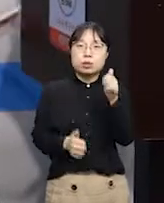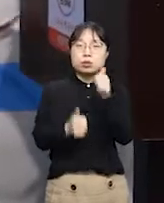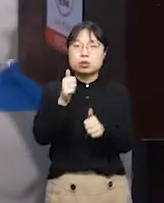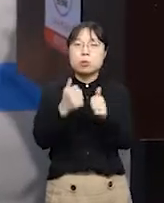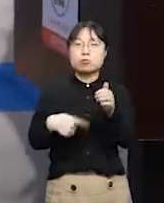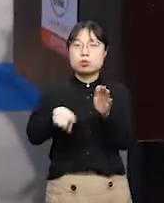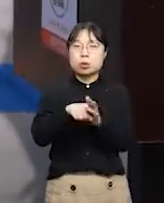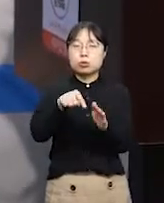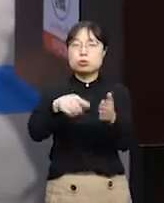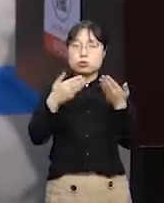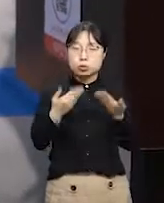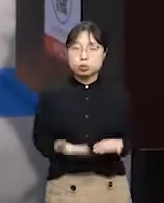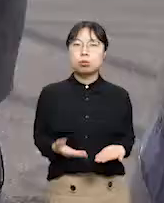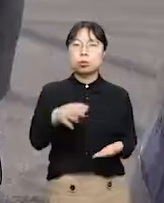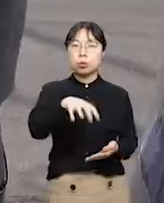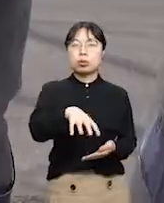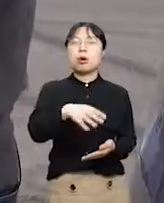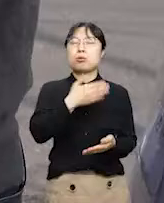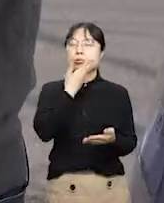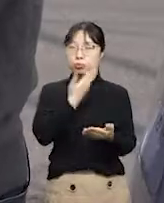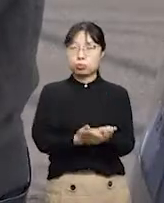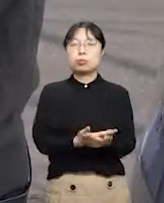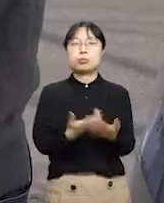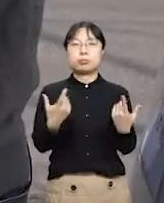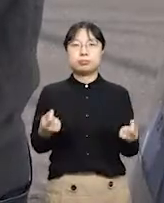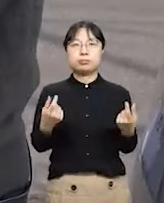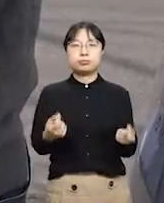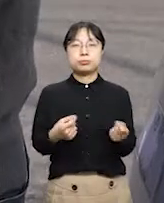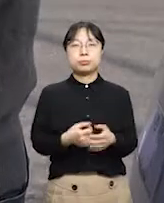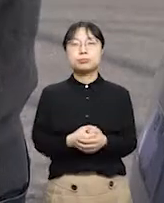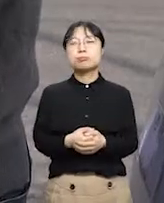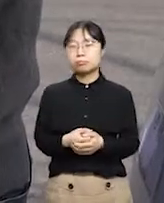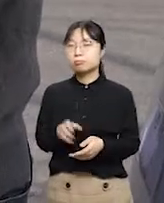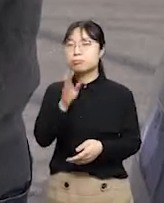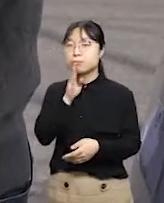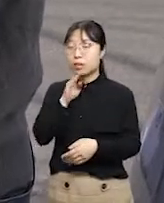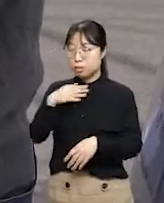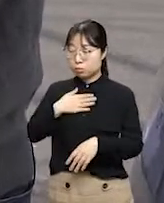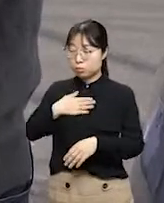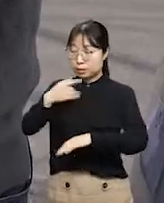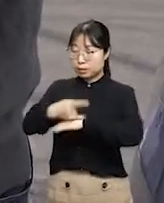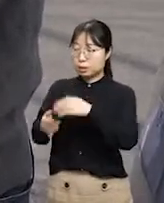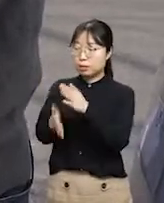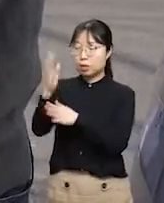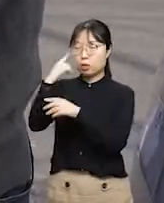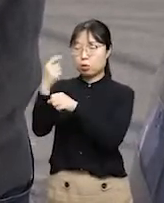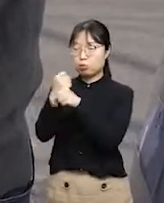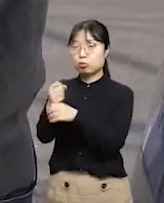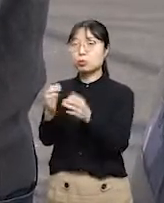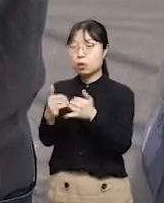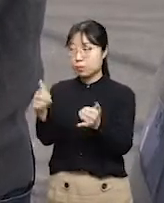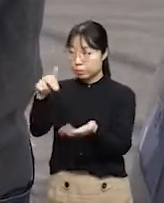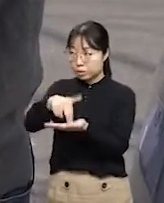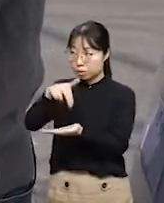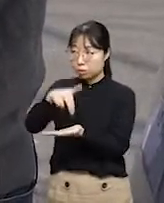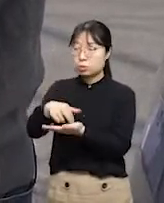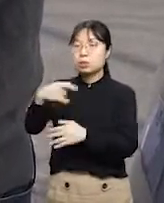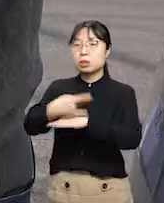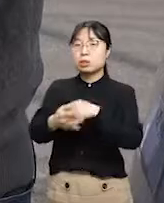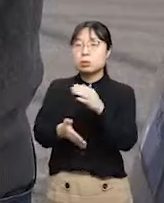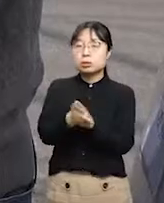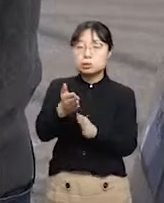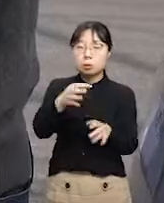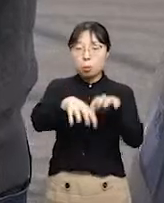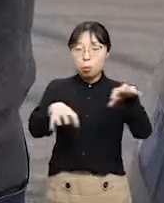길이잖아요. 보통 장소가 아니잖아요. 그렇죠. 예. 저도 의왕을 연구해온 사람이지만 아직까지도 의왕의 새로운